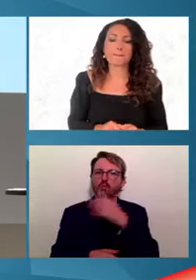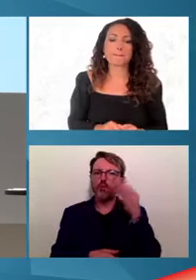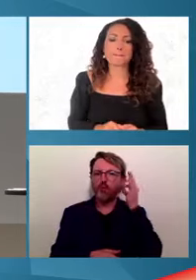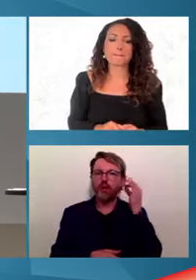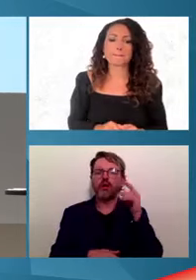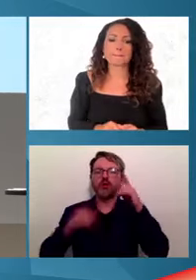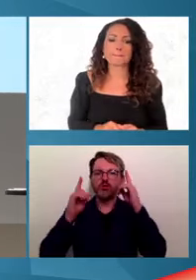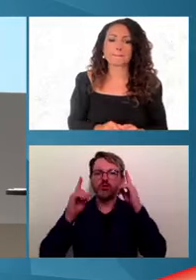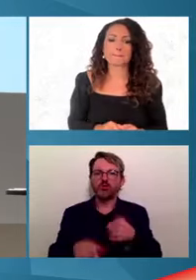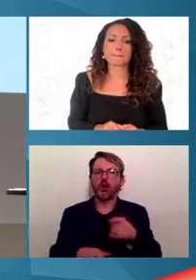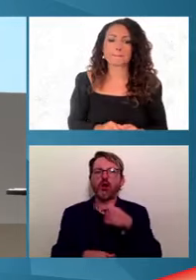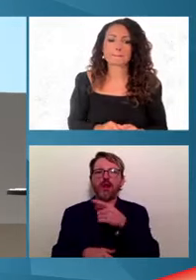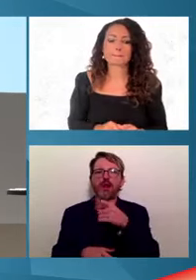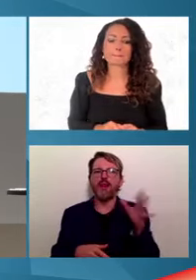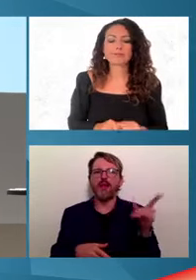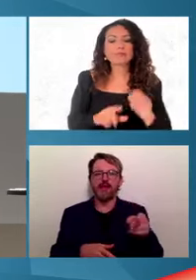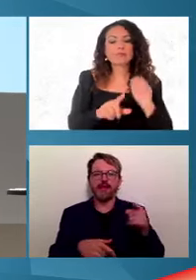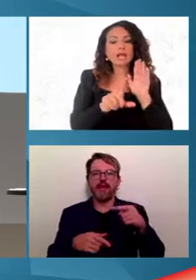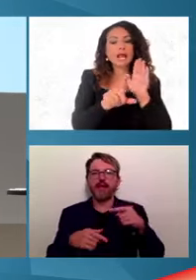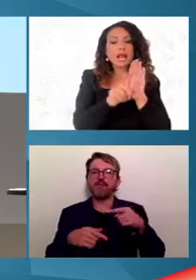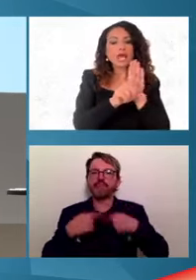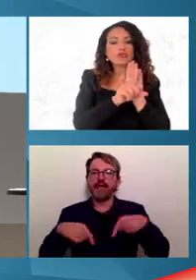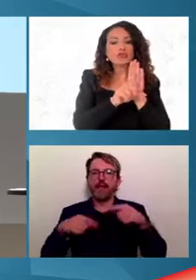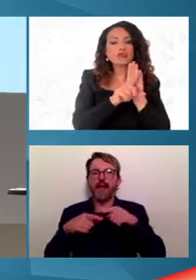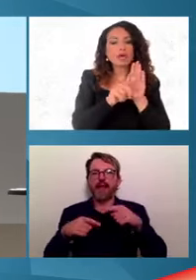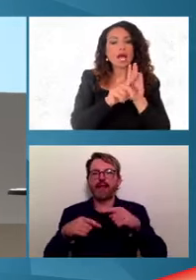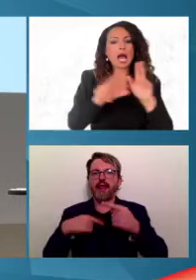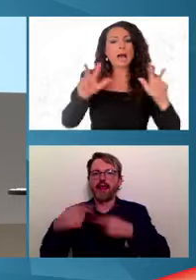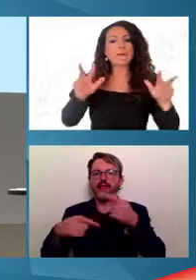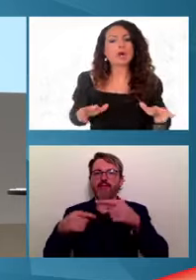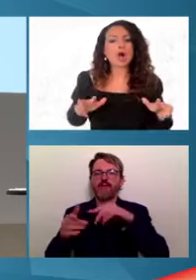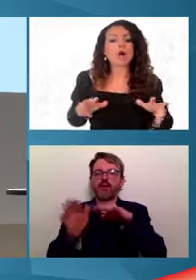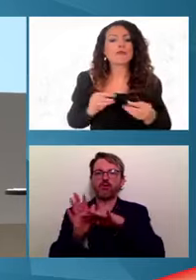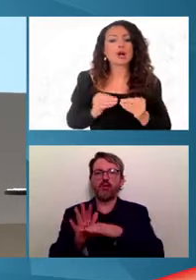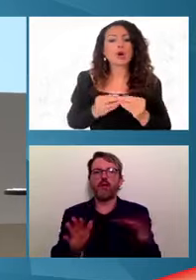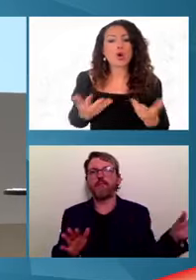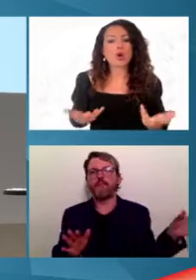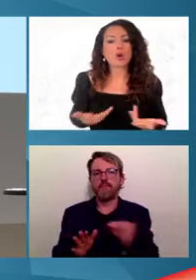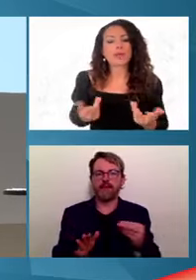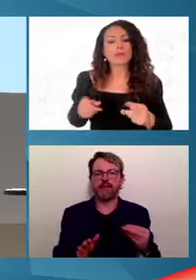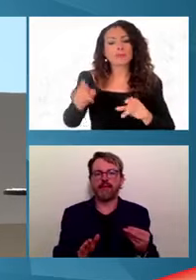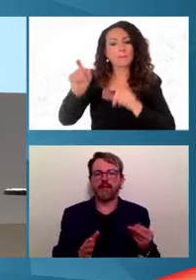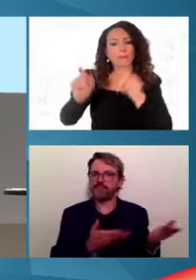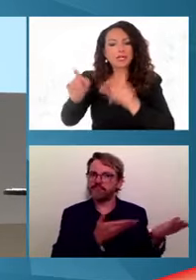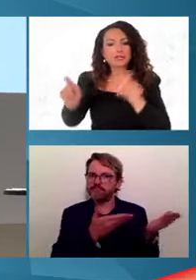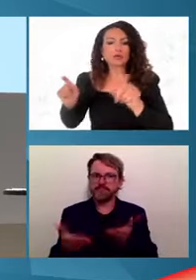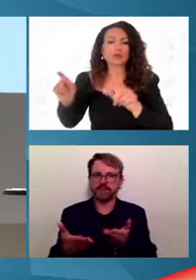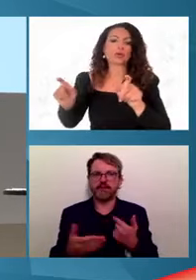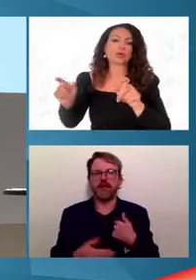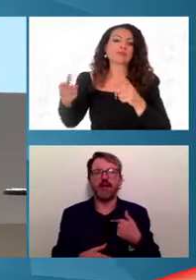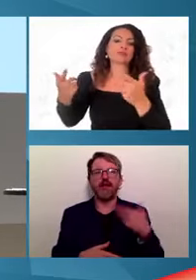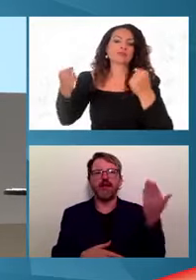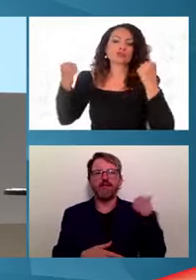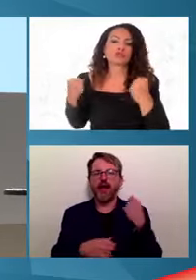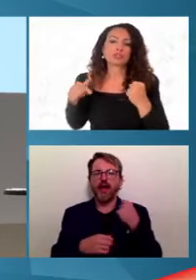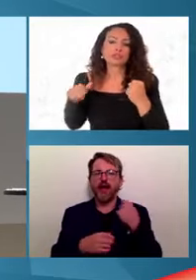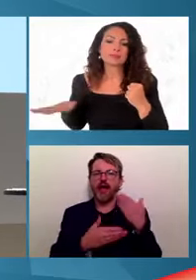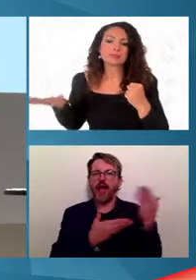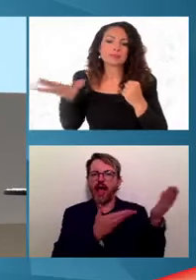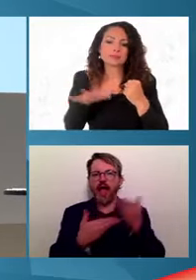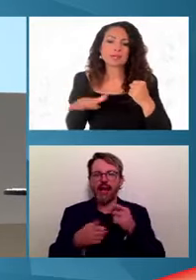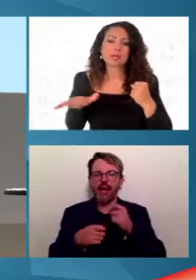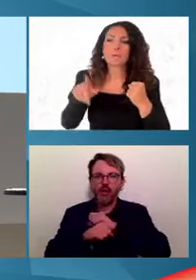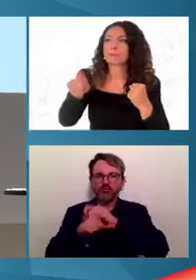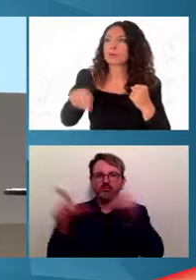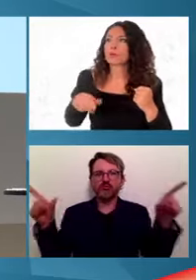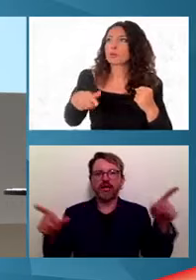bei der Erstellung des Gemeindeentwicklungsprogramms mit einbringen. Ich habe eine Einladung hinausgeschickt und ich hatte die Antwort von mehr als